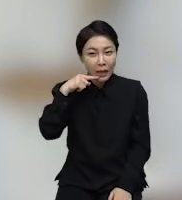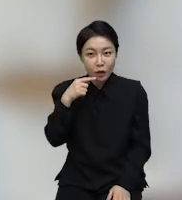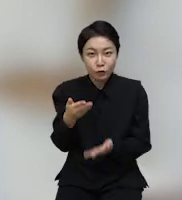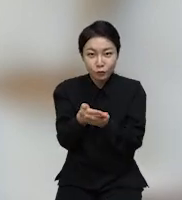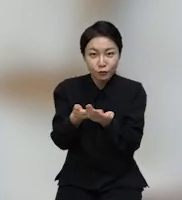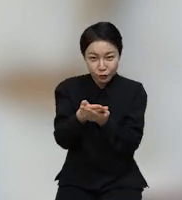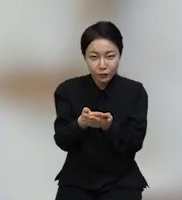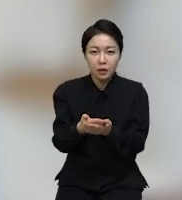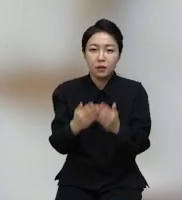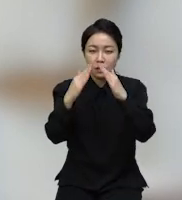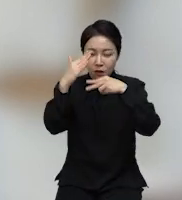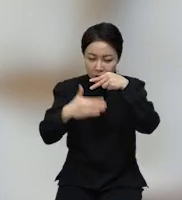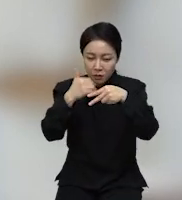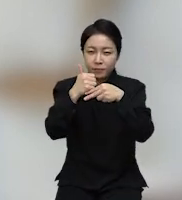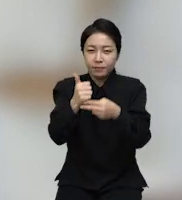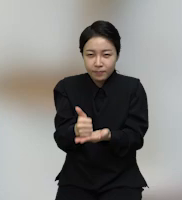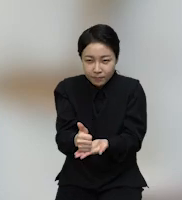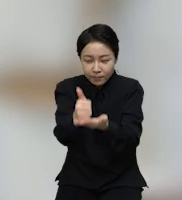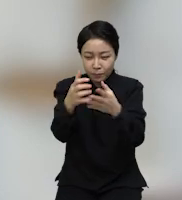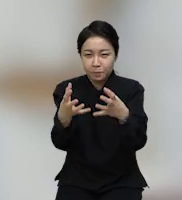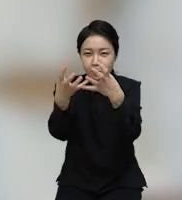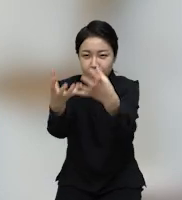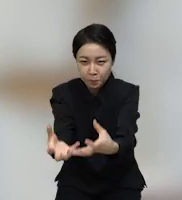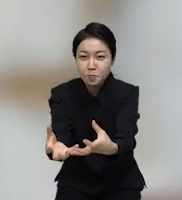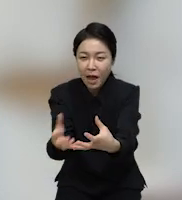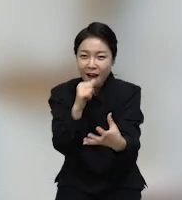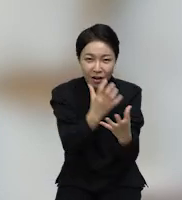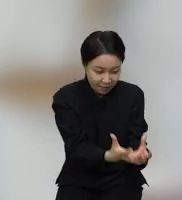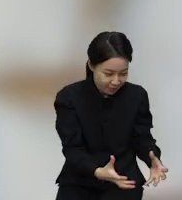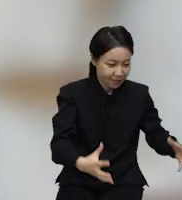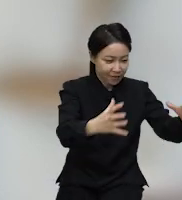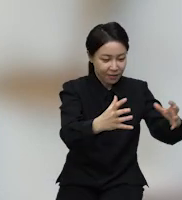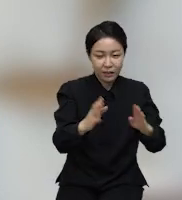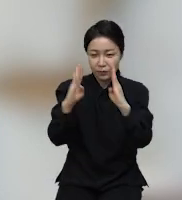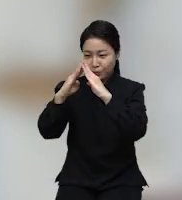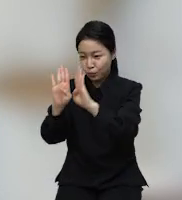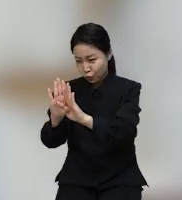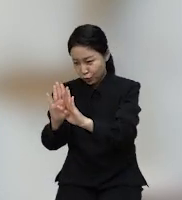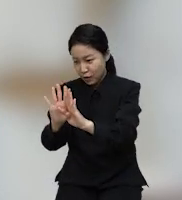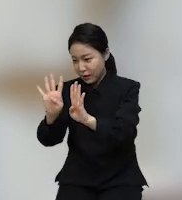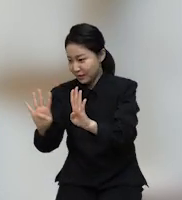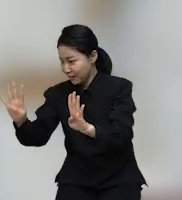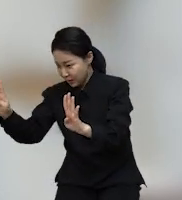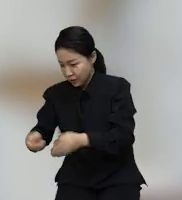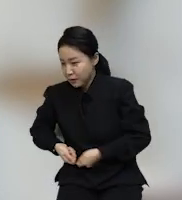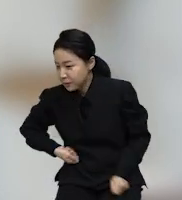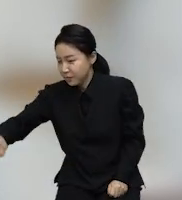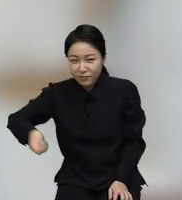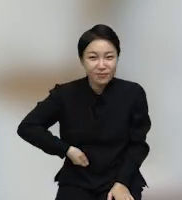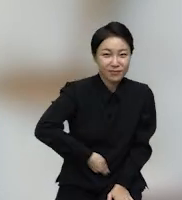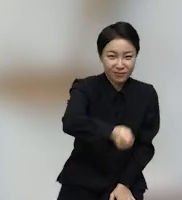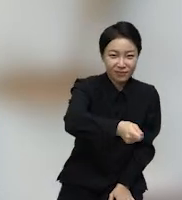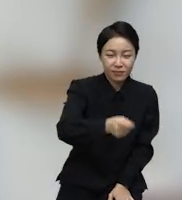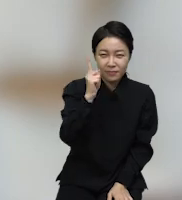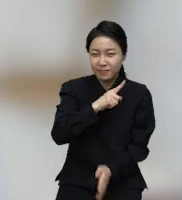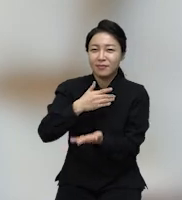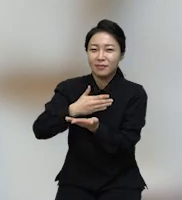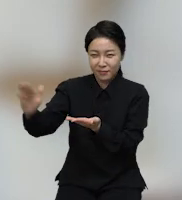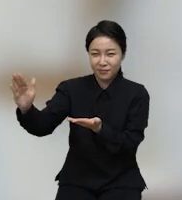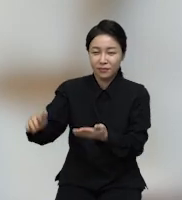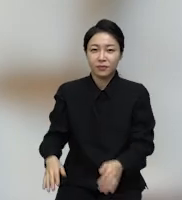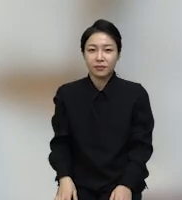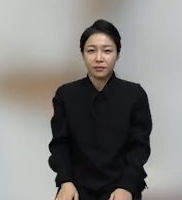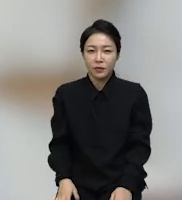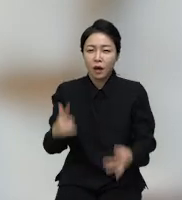날로 팥죽을 쑤어 집안의 신에게 올린 후 장독 터줏가리나 대문에 뿌려서 액을 막았습니다.